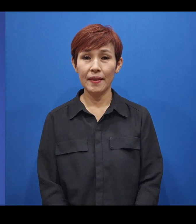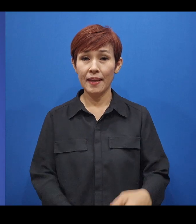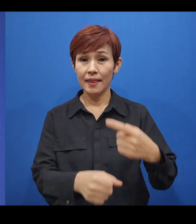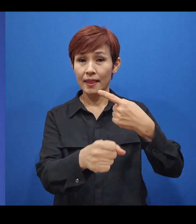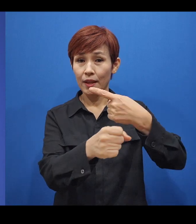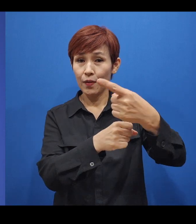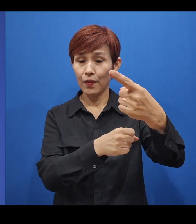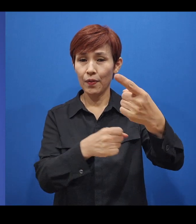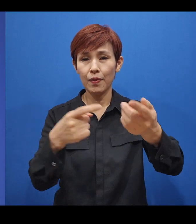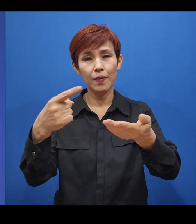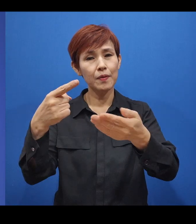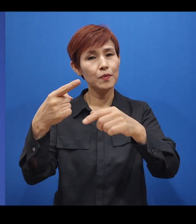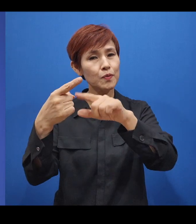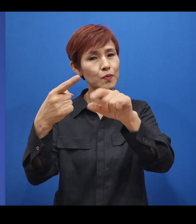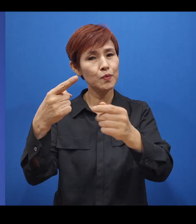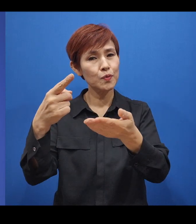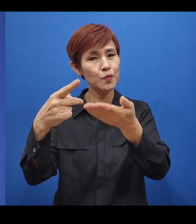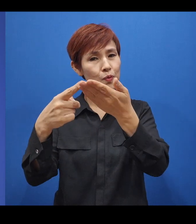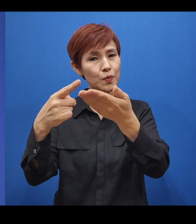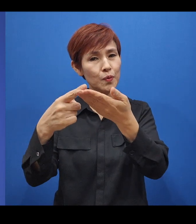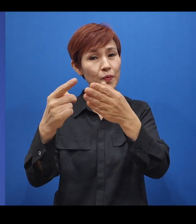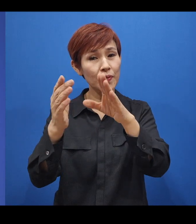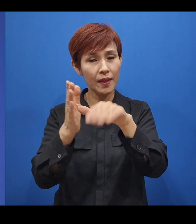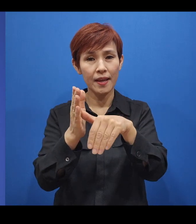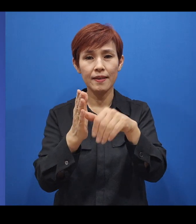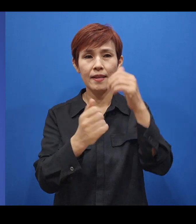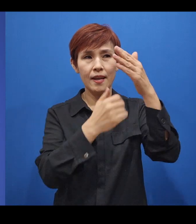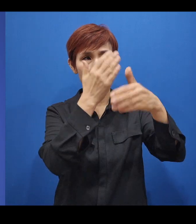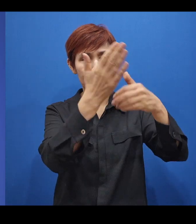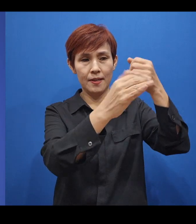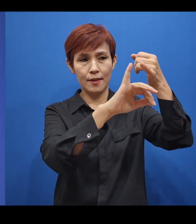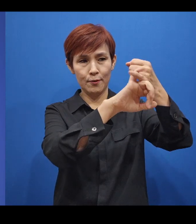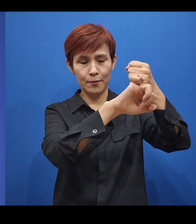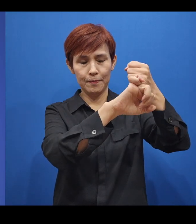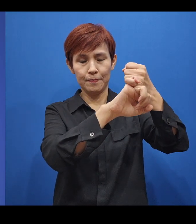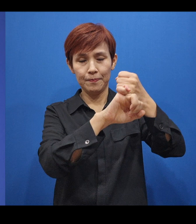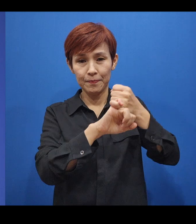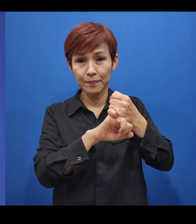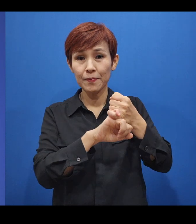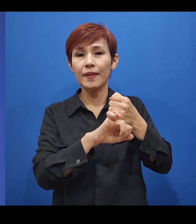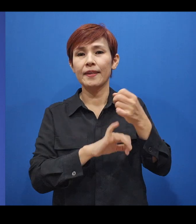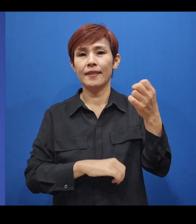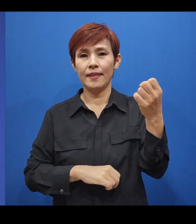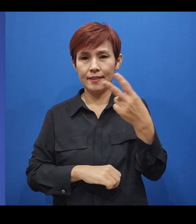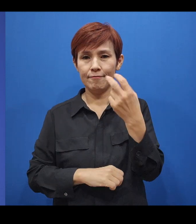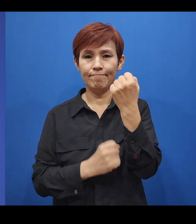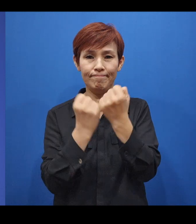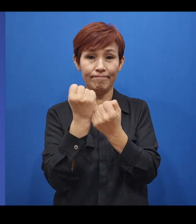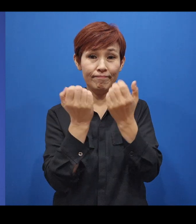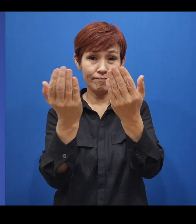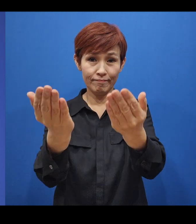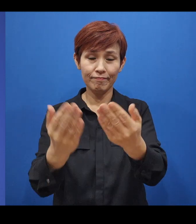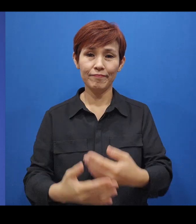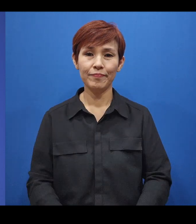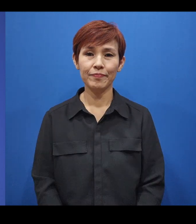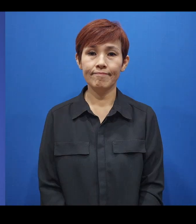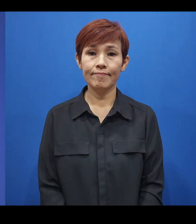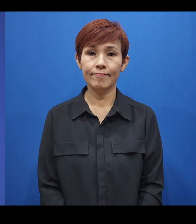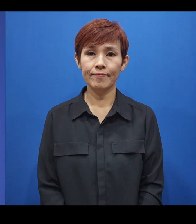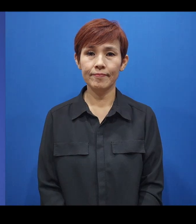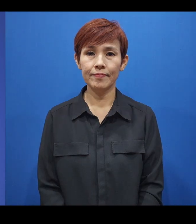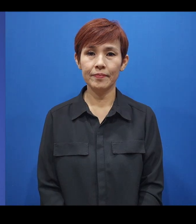내년 초에 저는 하나님의 약속을 가지고 이것에 대해서 다시 여러분들께 자세히 말씀을 드릴 텐데요.